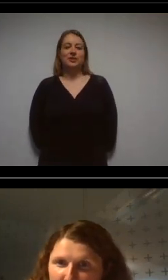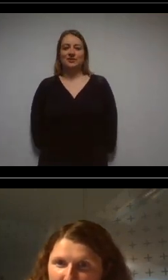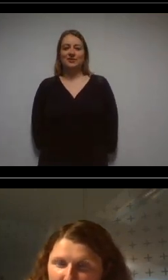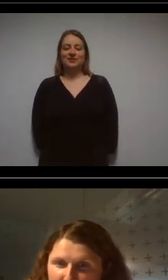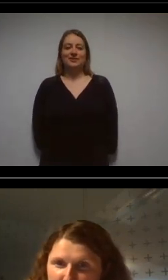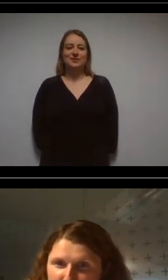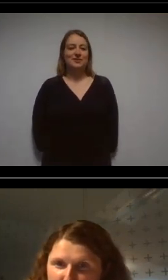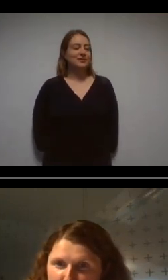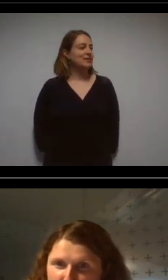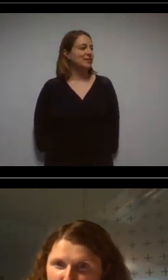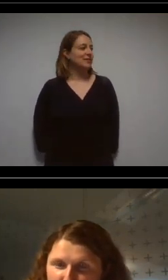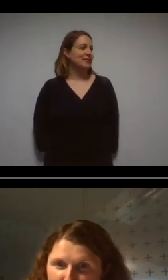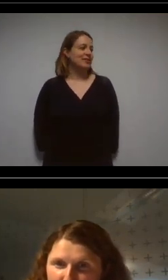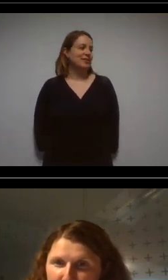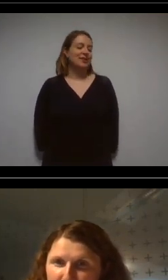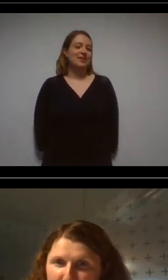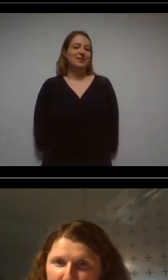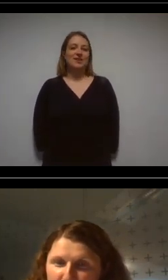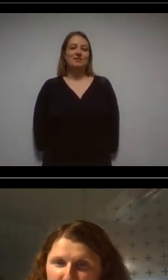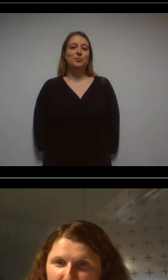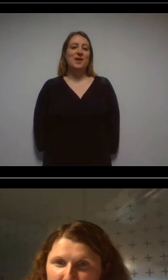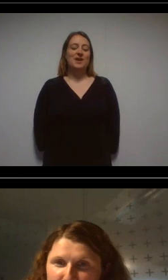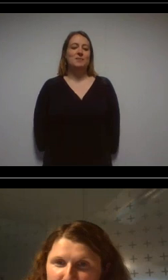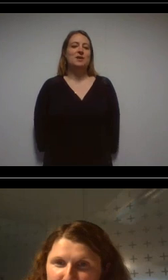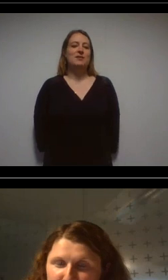N'hésitez pas à nous en dire plus.